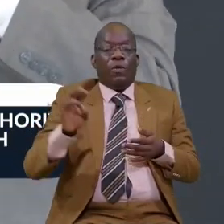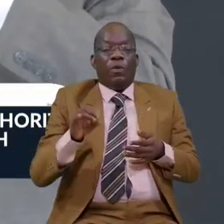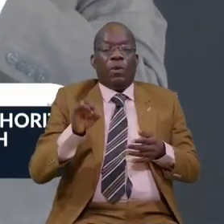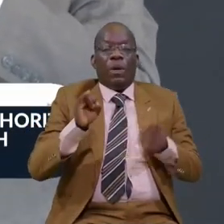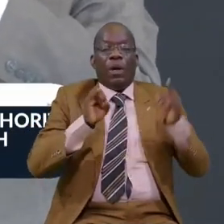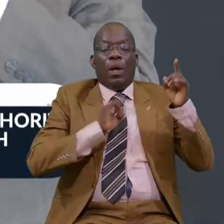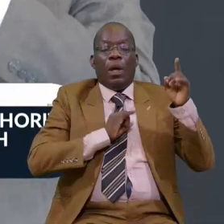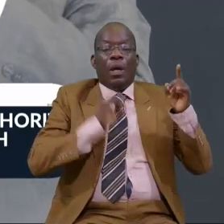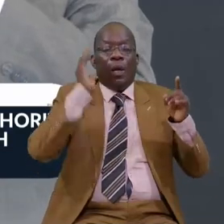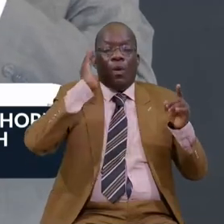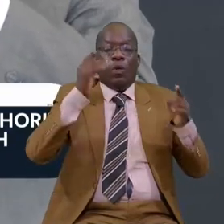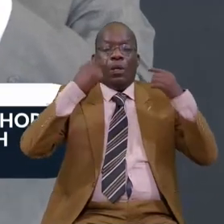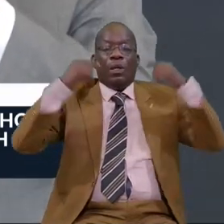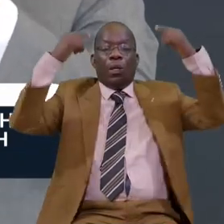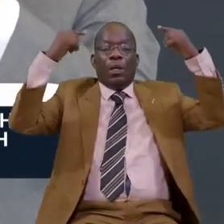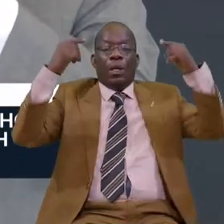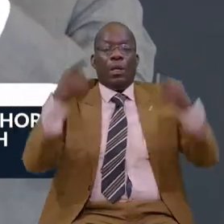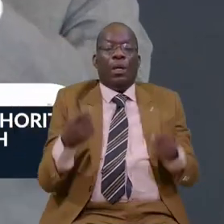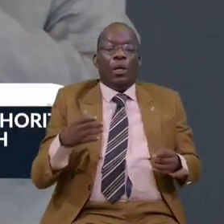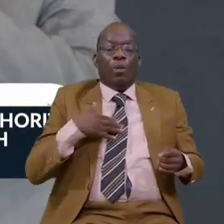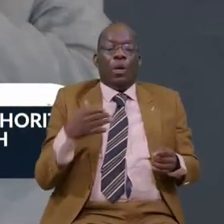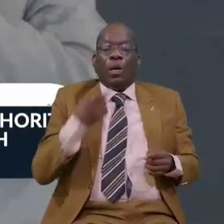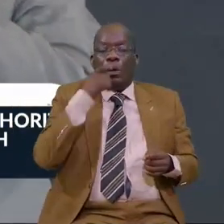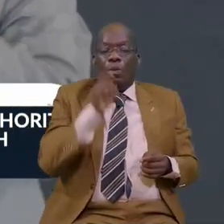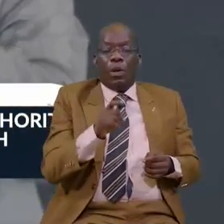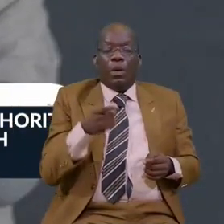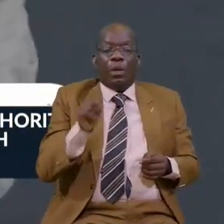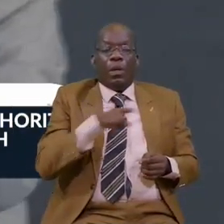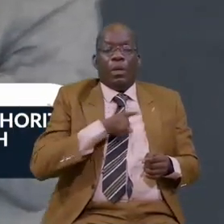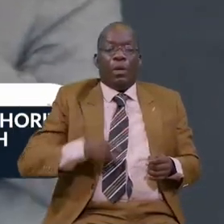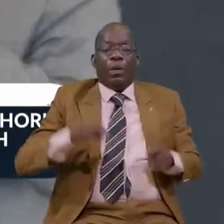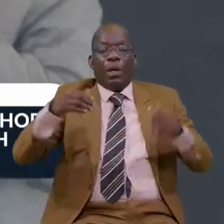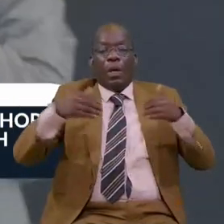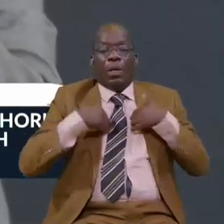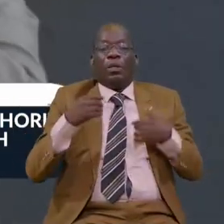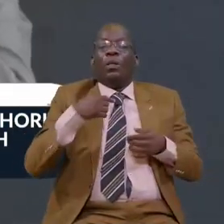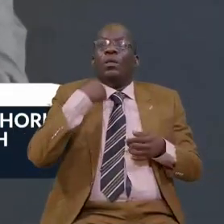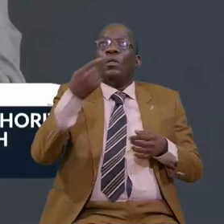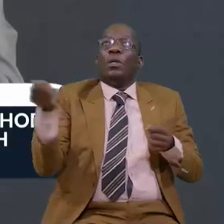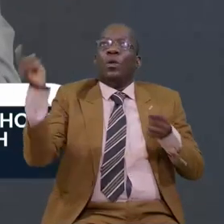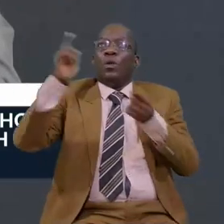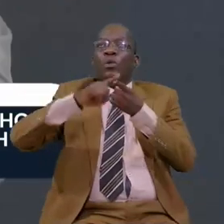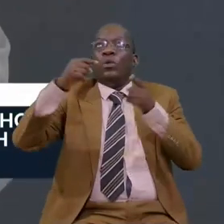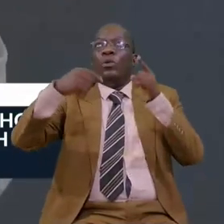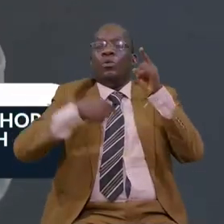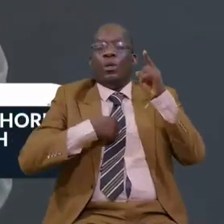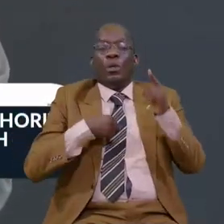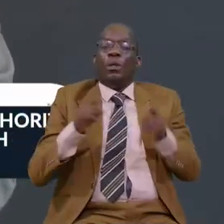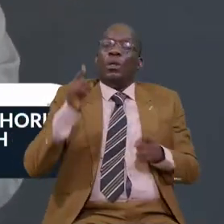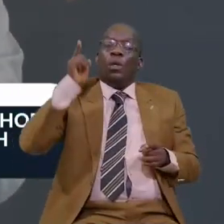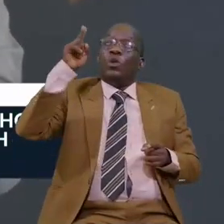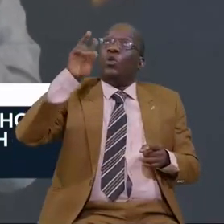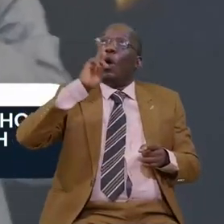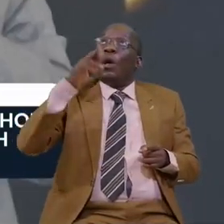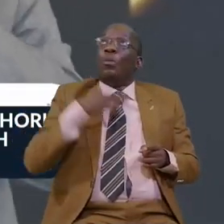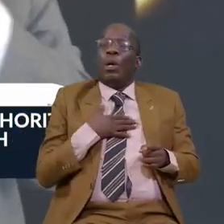Psaume 2, verset 6. Psaume 2, 6. C'est moi qui ai oué mon roi sur Sion,